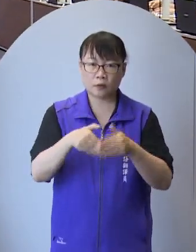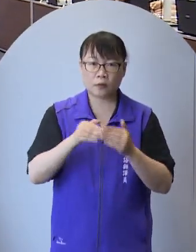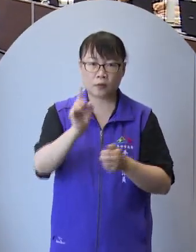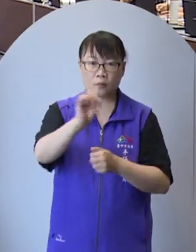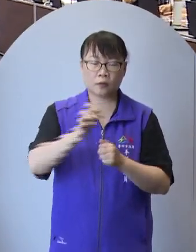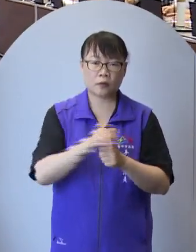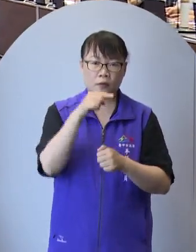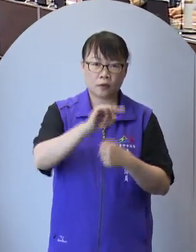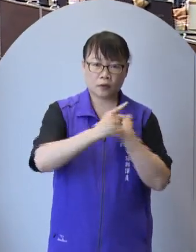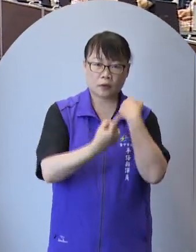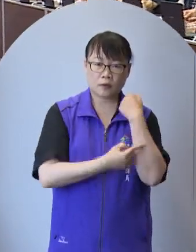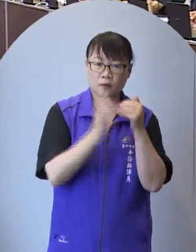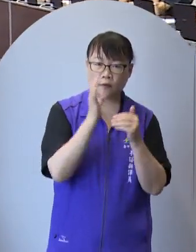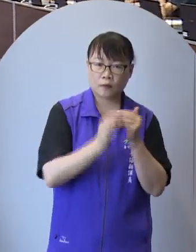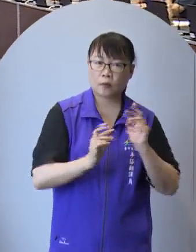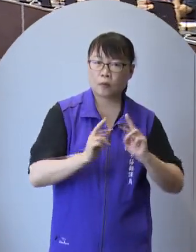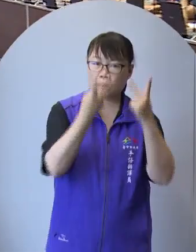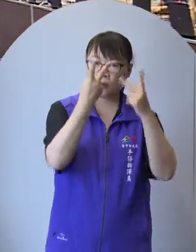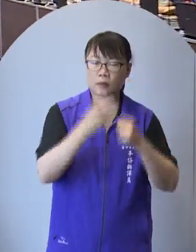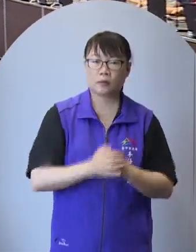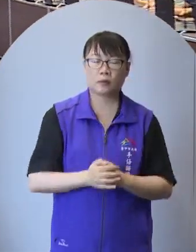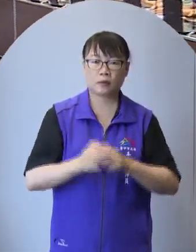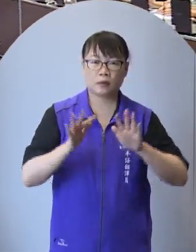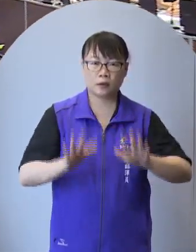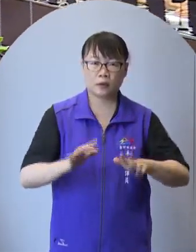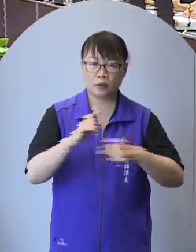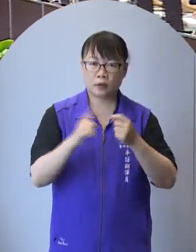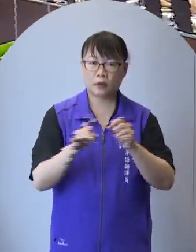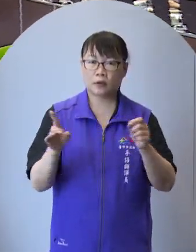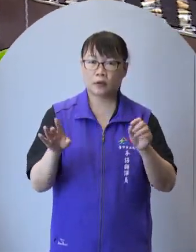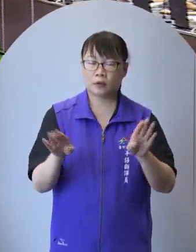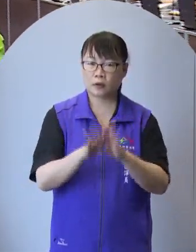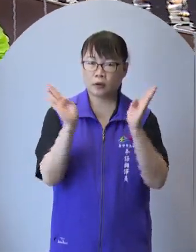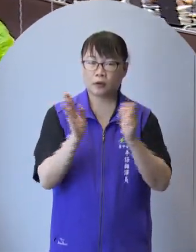法规的一个修正，因为今年开始哈。